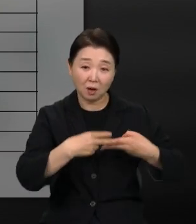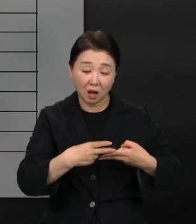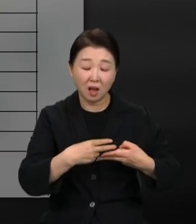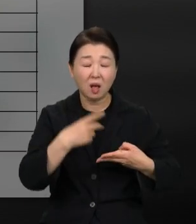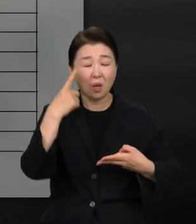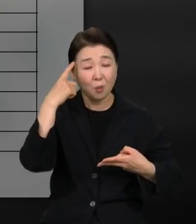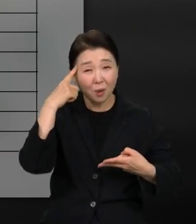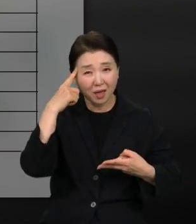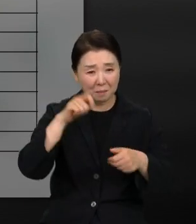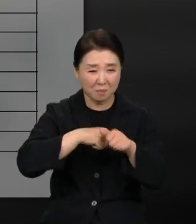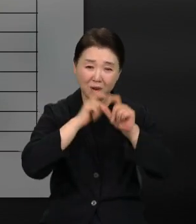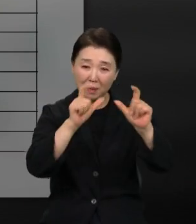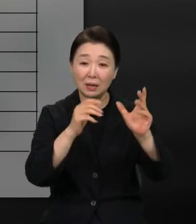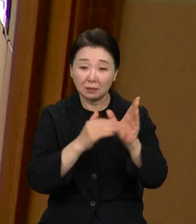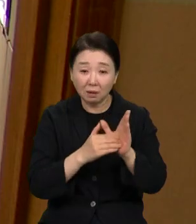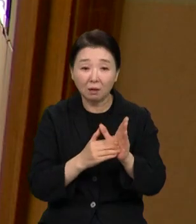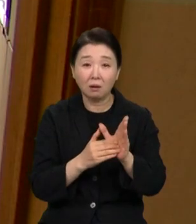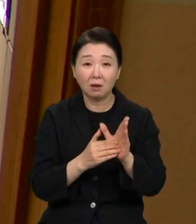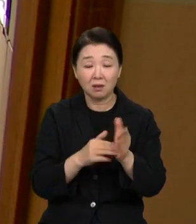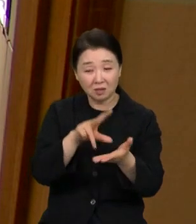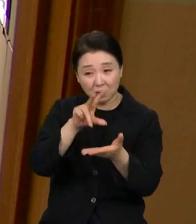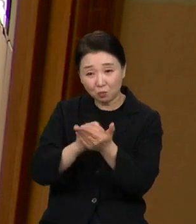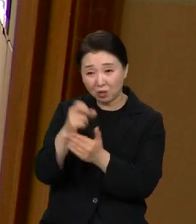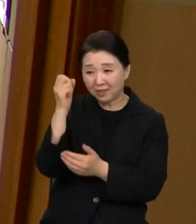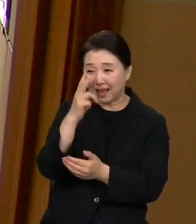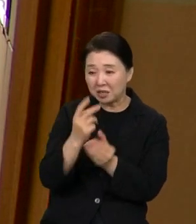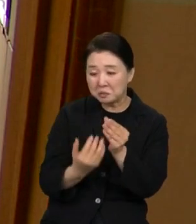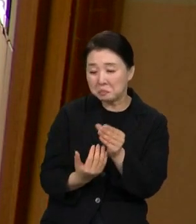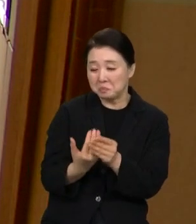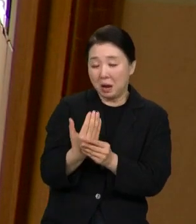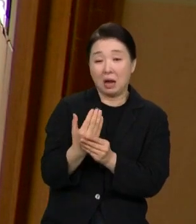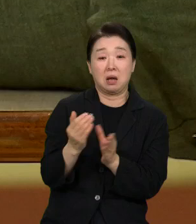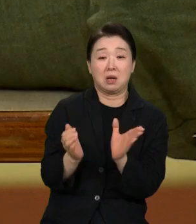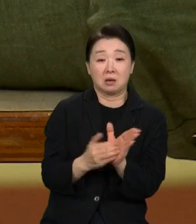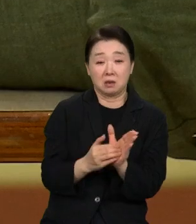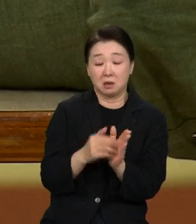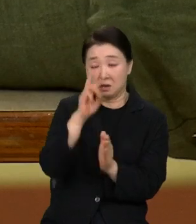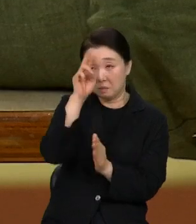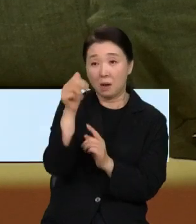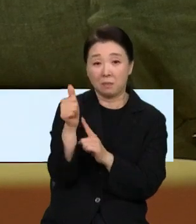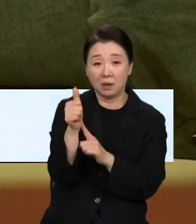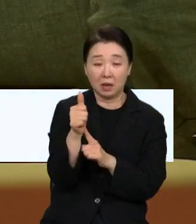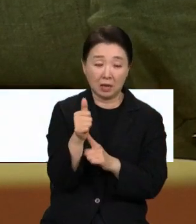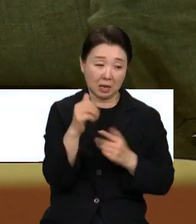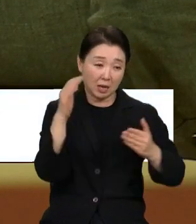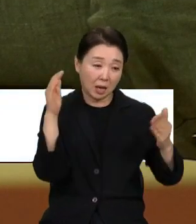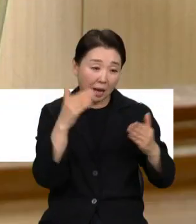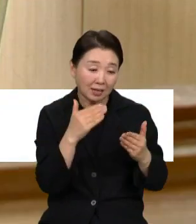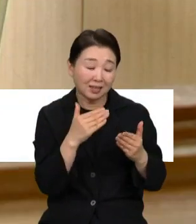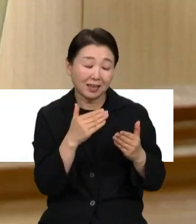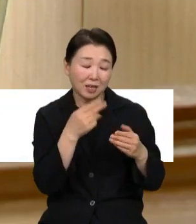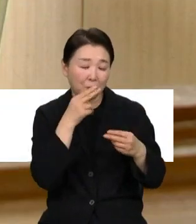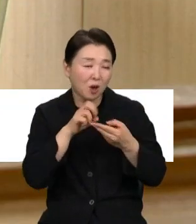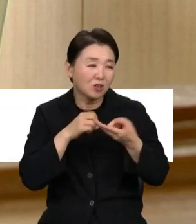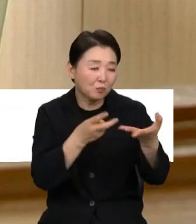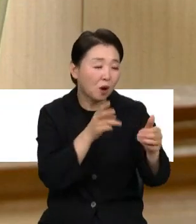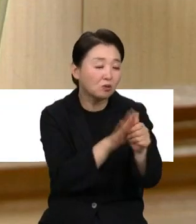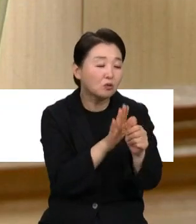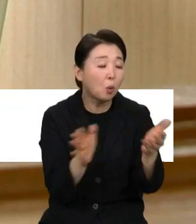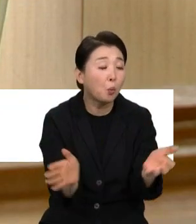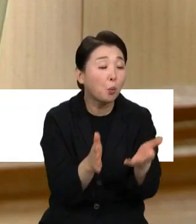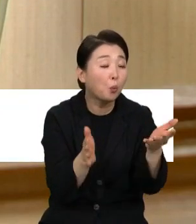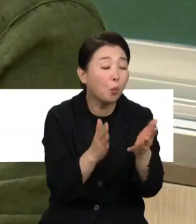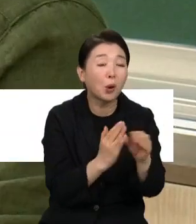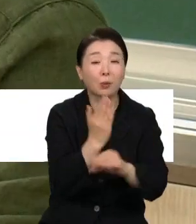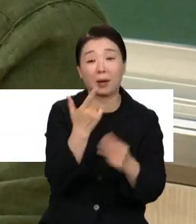조치를 받았습니다 최근이 문제가 다시 수면위에 오르자 박회장은 학생에게 쪽지를 보내 응원하고 격려한 부분이 과했던